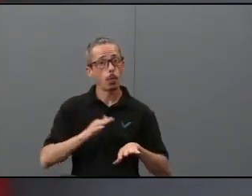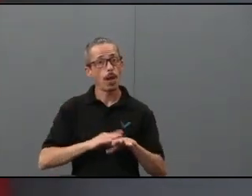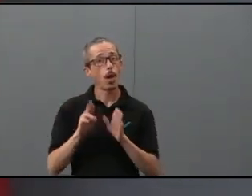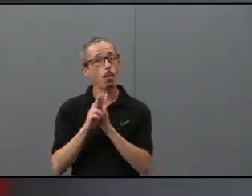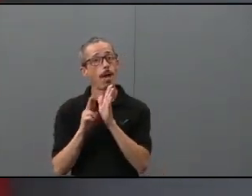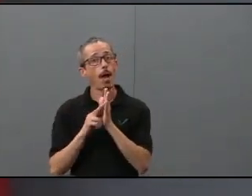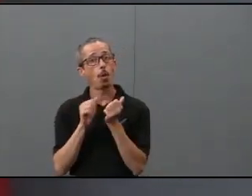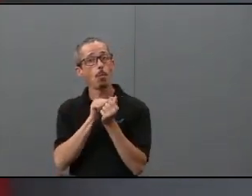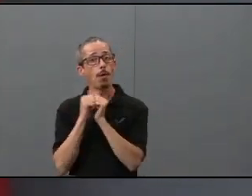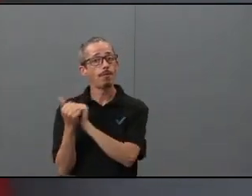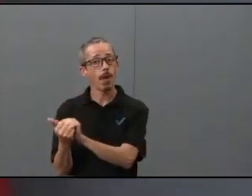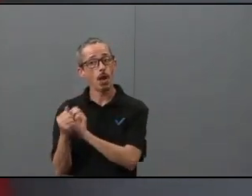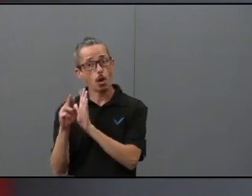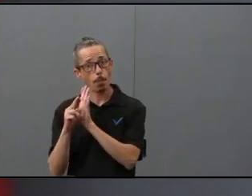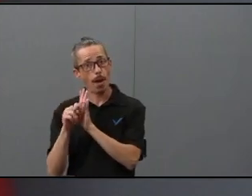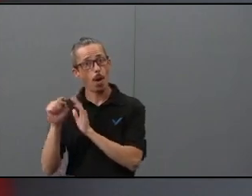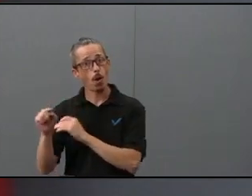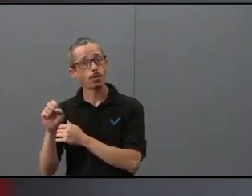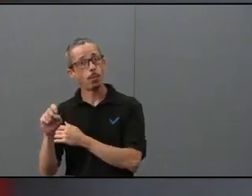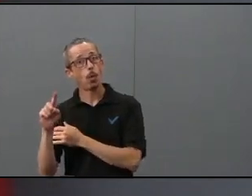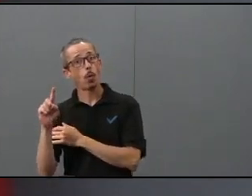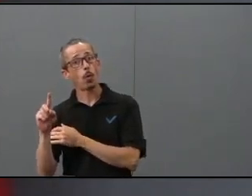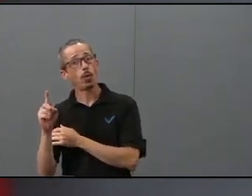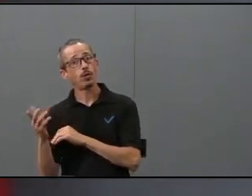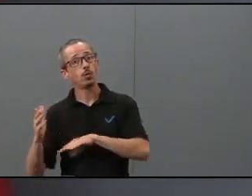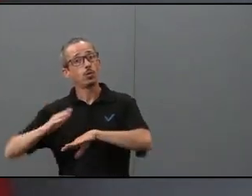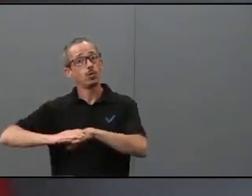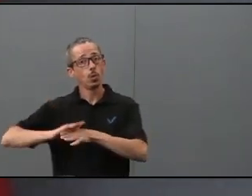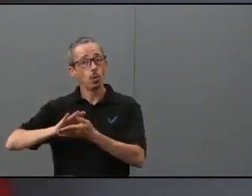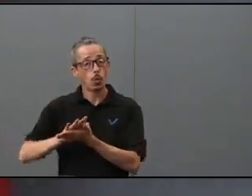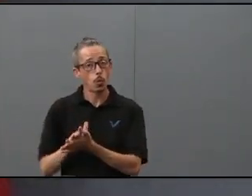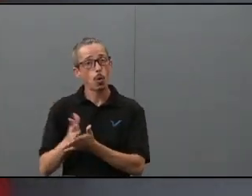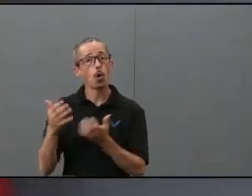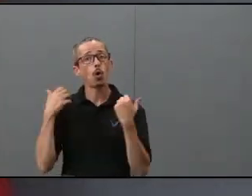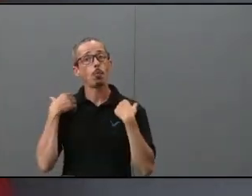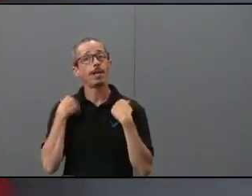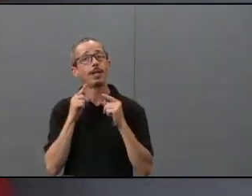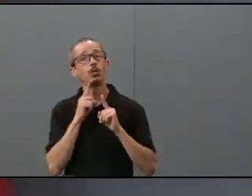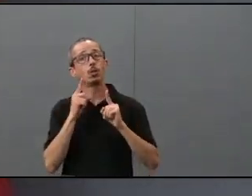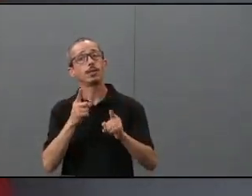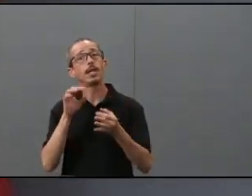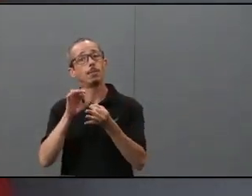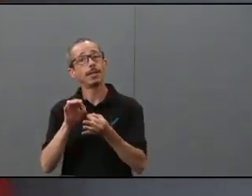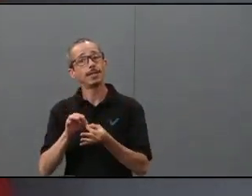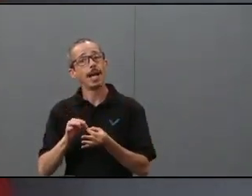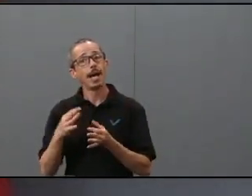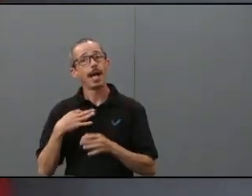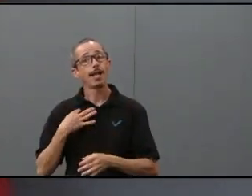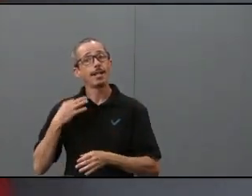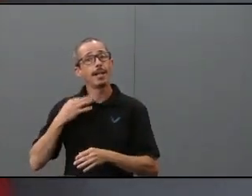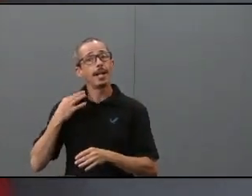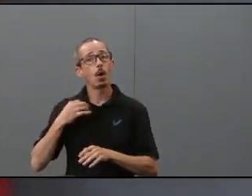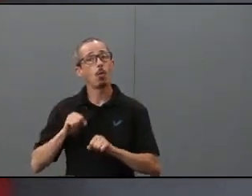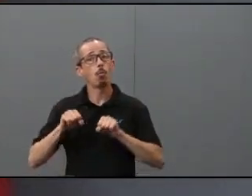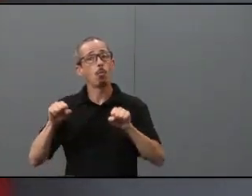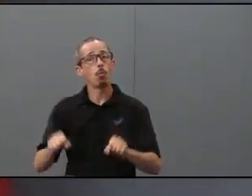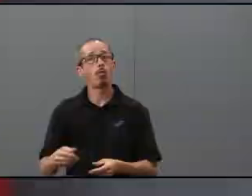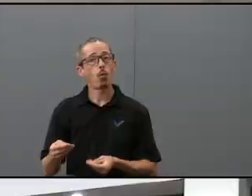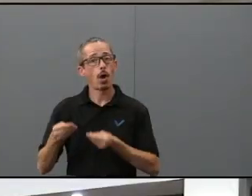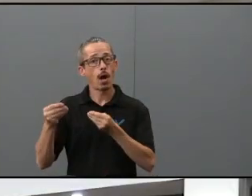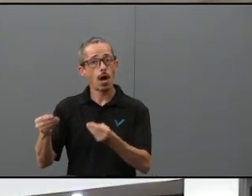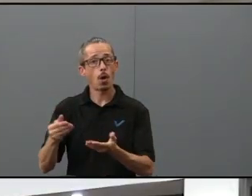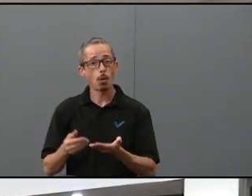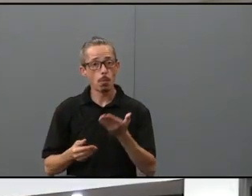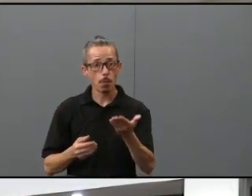règlement modifiant le règlement numéro 1 relatif au comité exécutif afin de préciser les délégations de pouvoir merci donc un